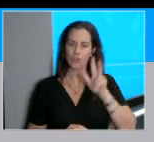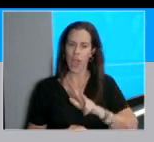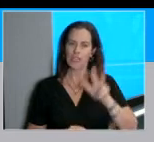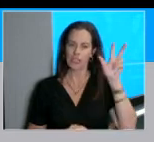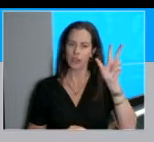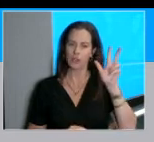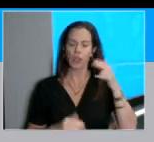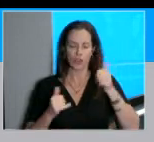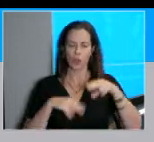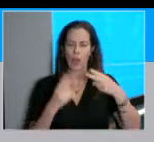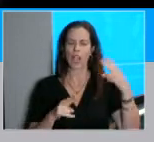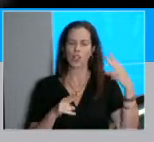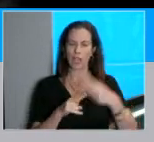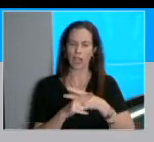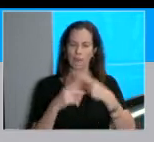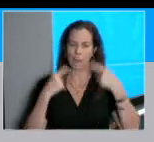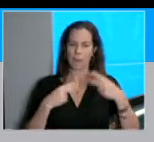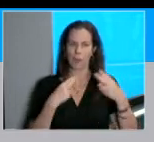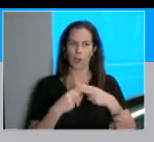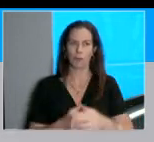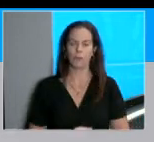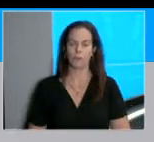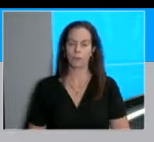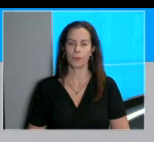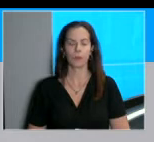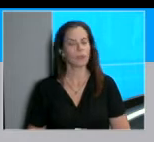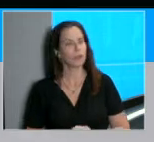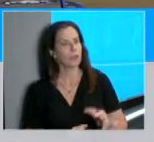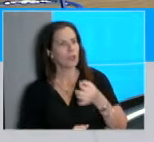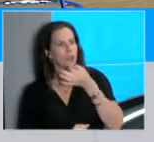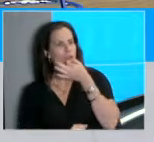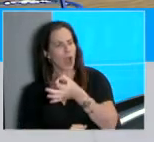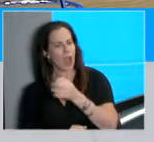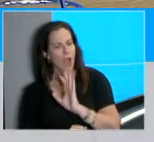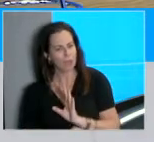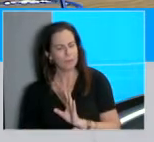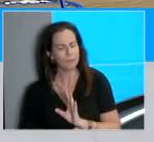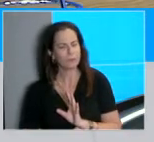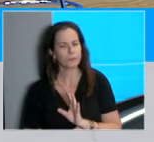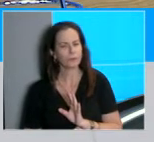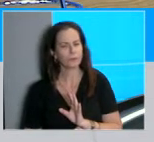יכול להיות בשגרה בימים הקרובים. תגיד, אני רוצה ללכת איתך,